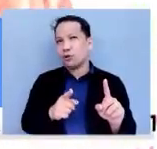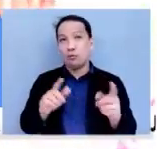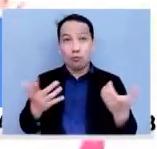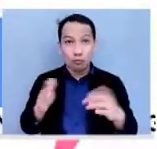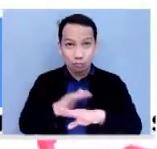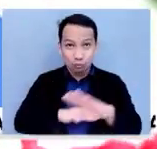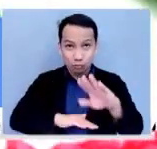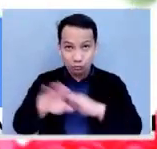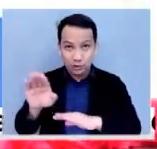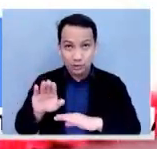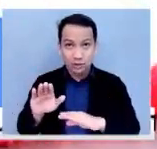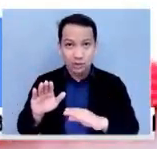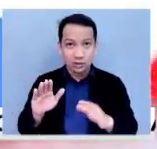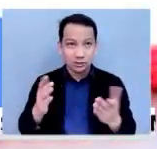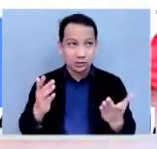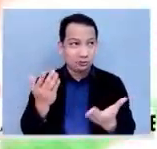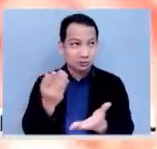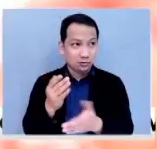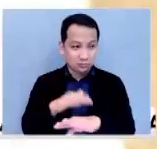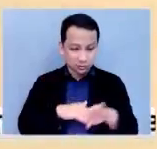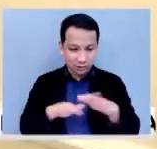siyang dalawang kamay.